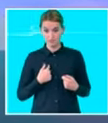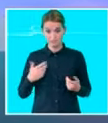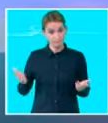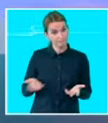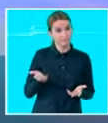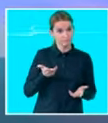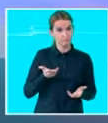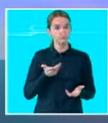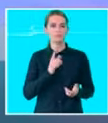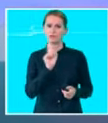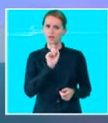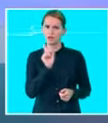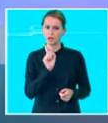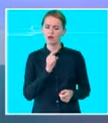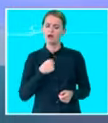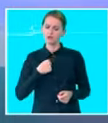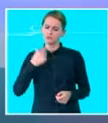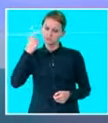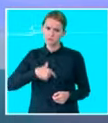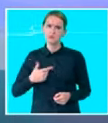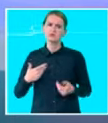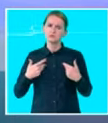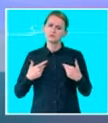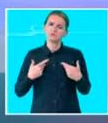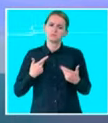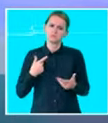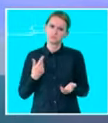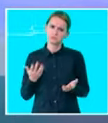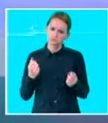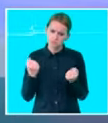една дума в устата. Така че аз, понеже обичам да съм си